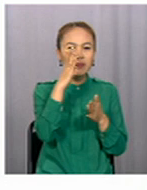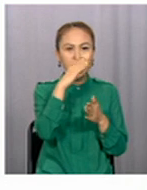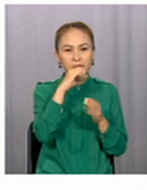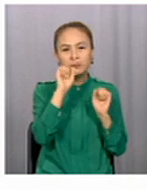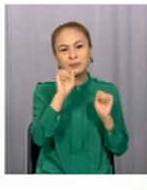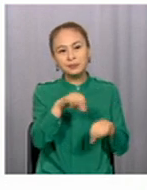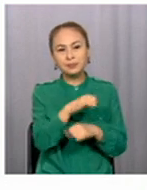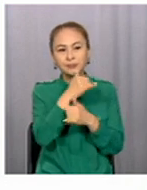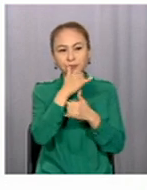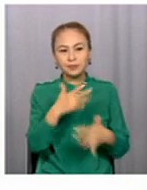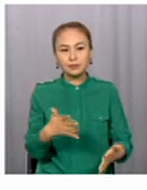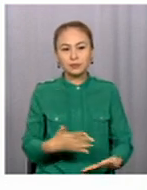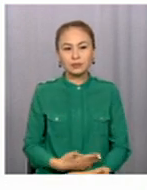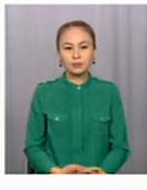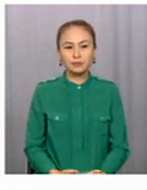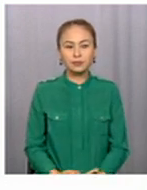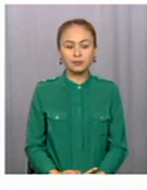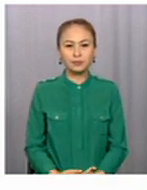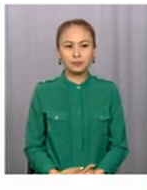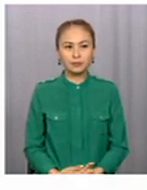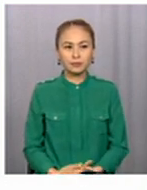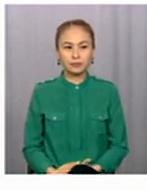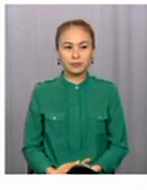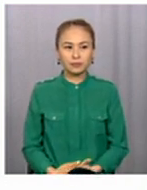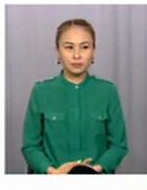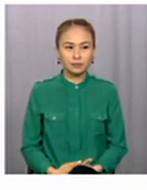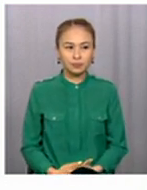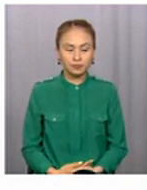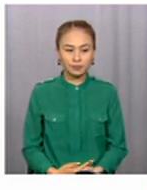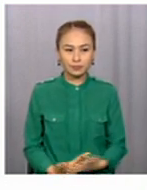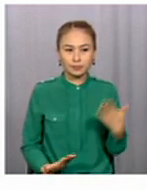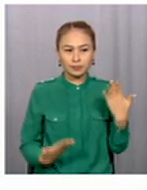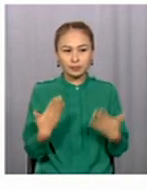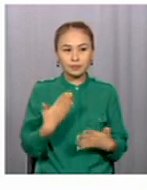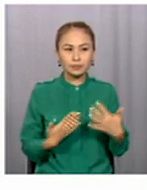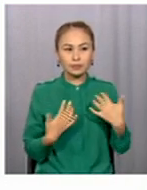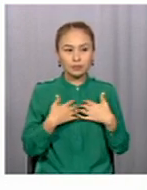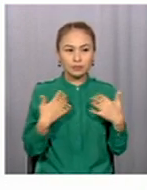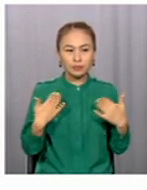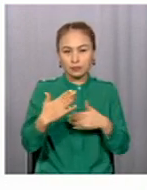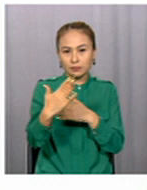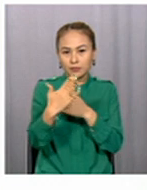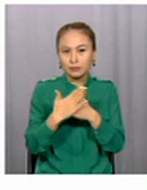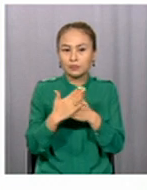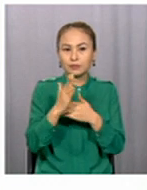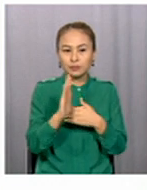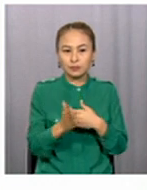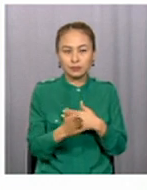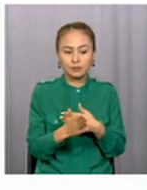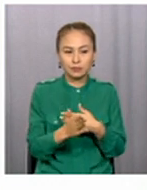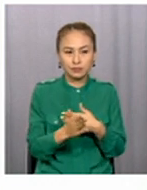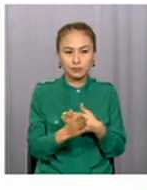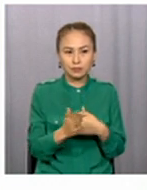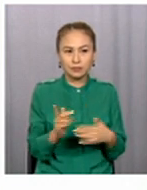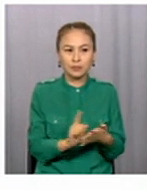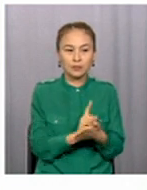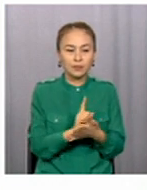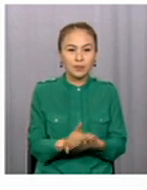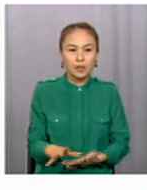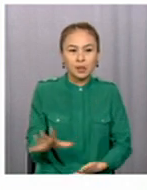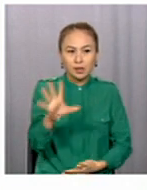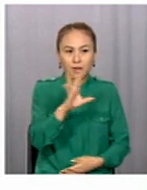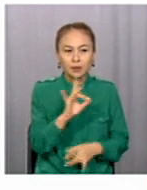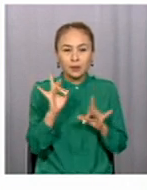бе? Я, егер жануарлар бізге жақын тұрса, онда барлығының